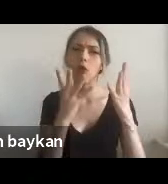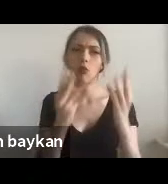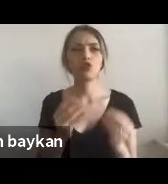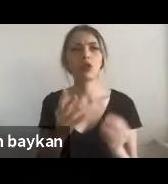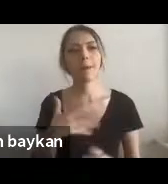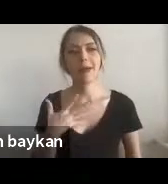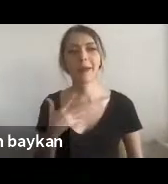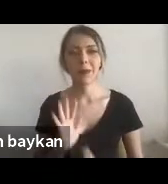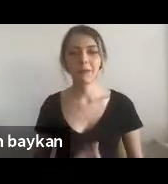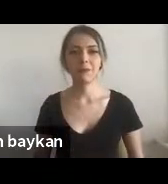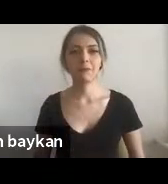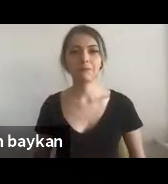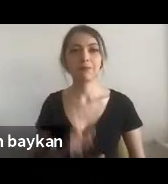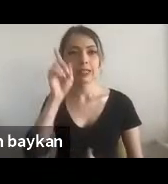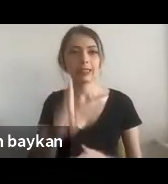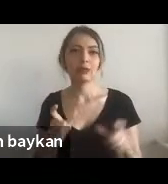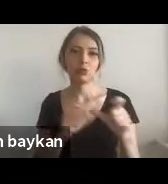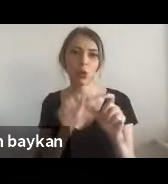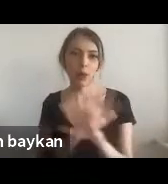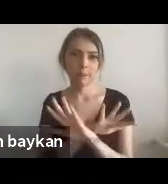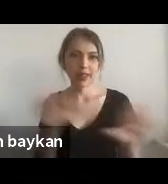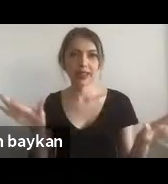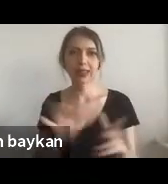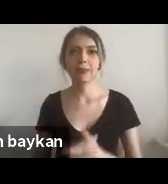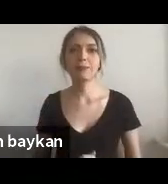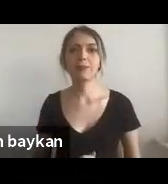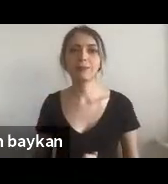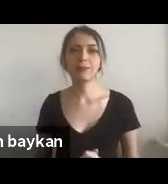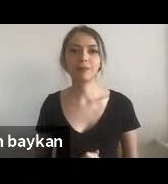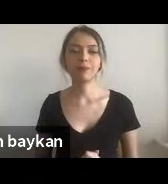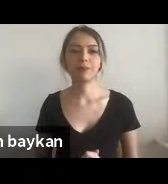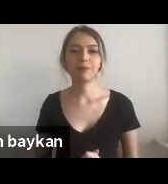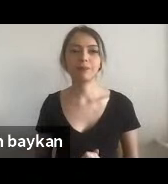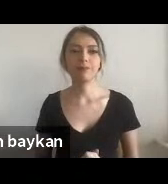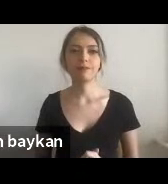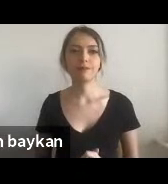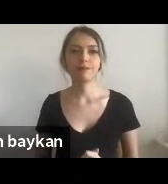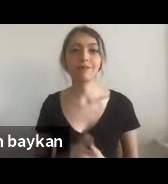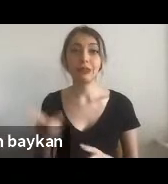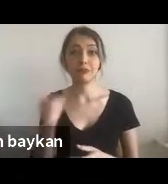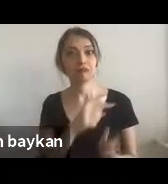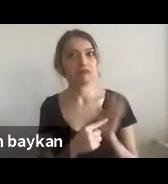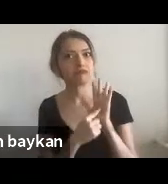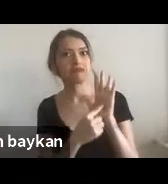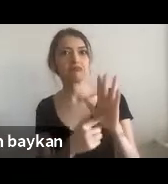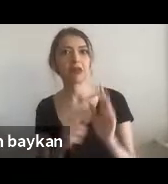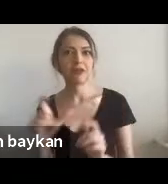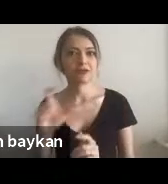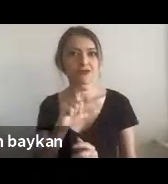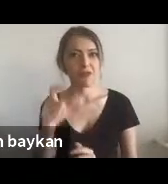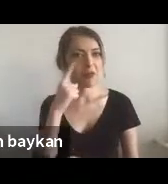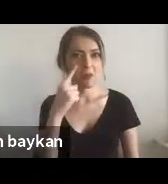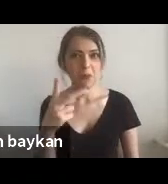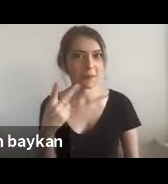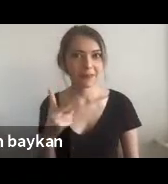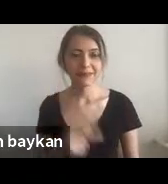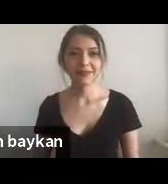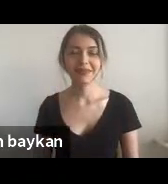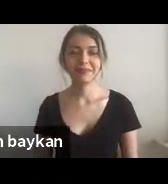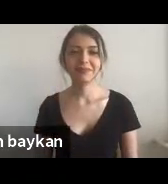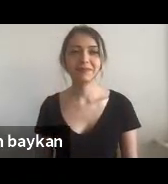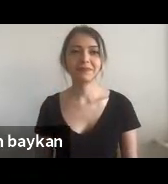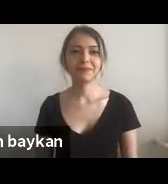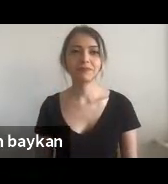İlk soruyu şu anda sonlandırıyorum. Sizlerle de paylaştım